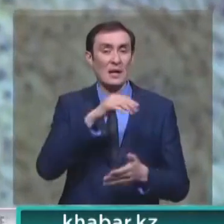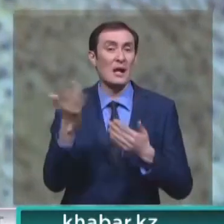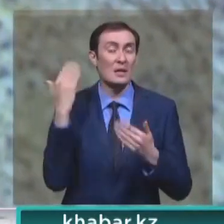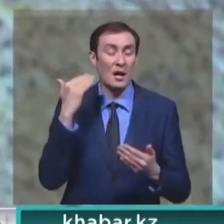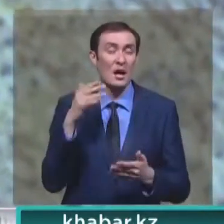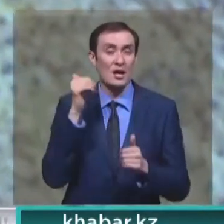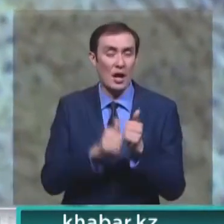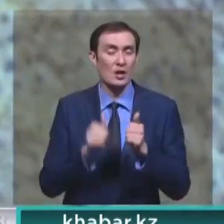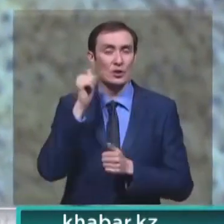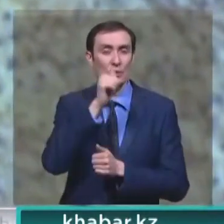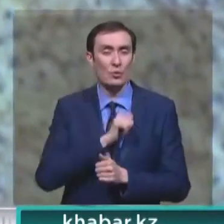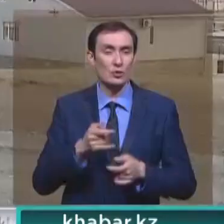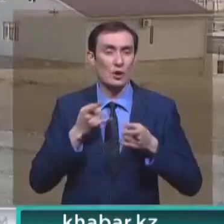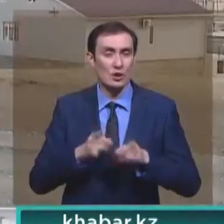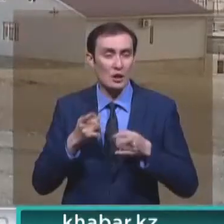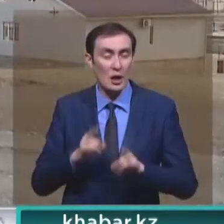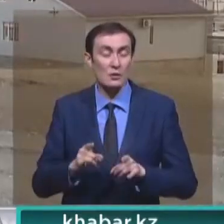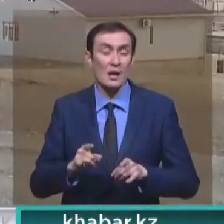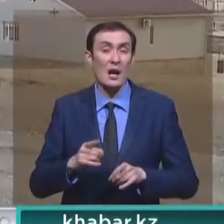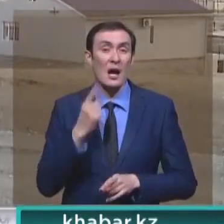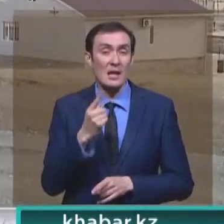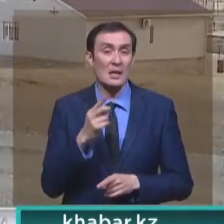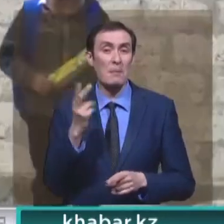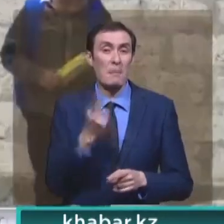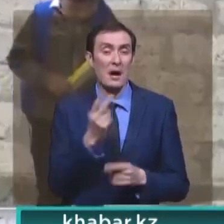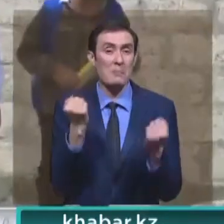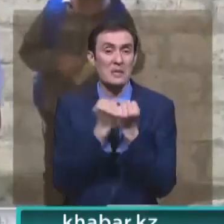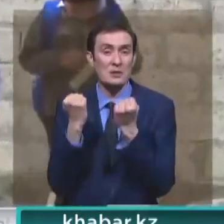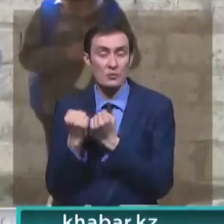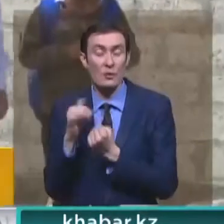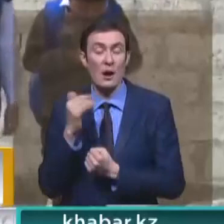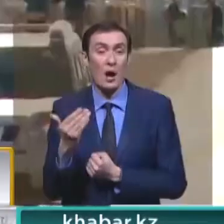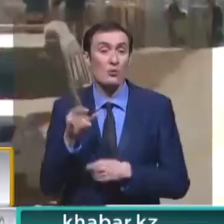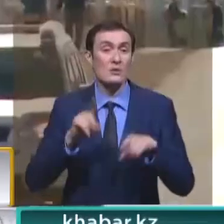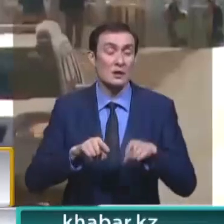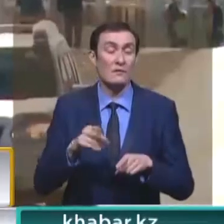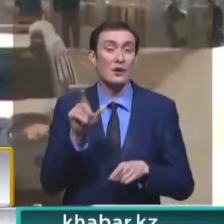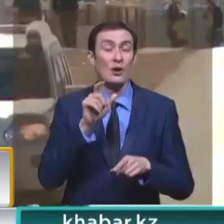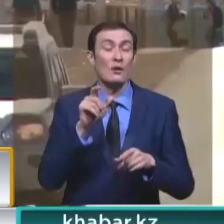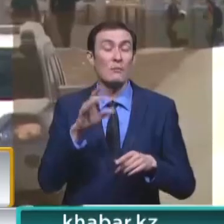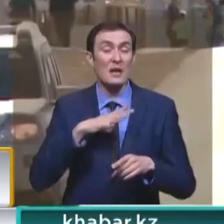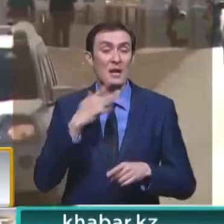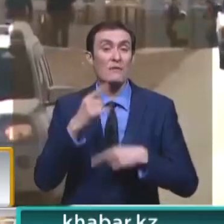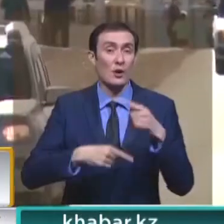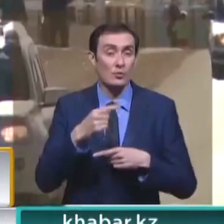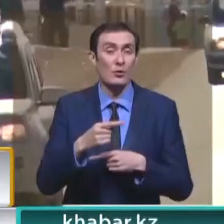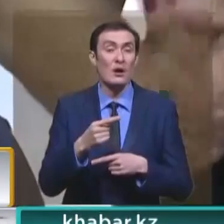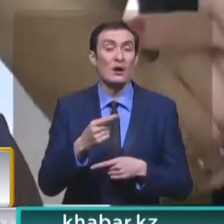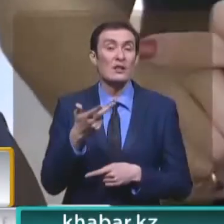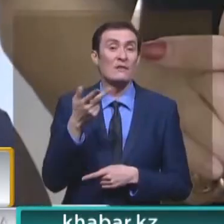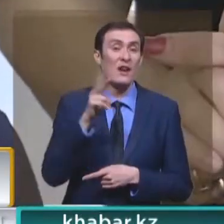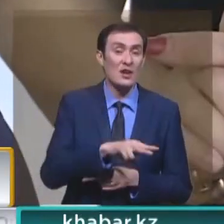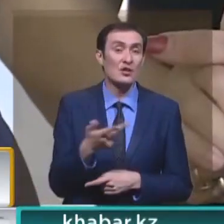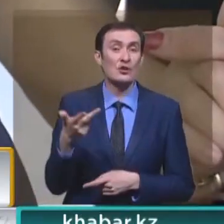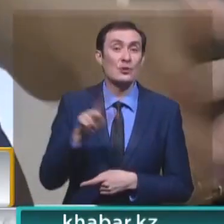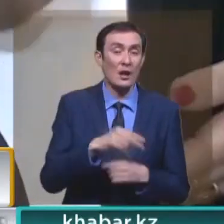каждый год здесь рождается как минимум одна пара близнецов они а у некоторых жителей в роду были двойняшки и троне